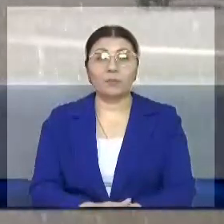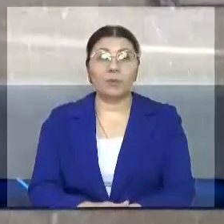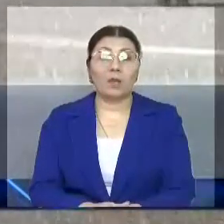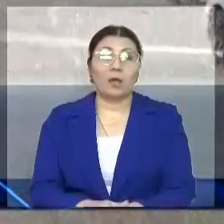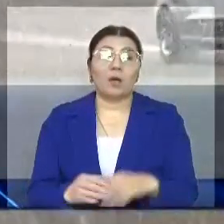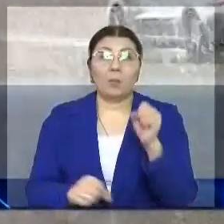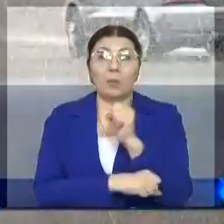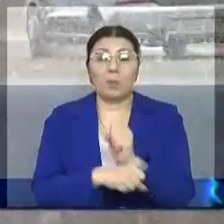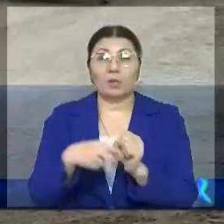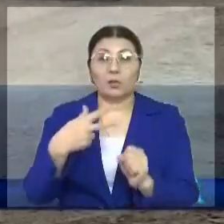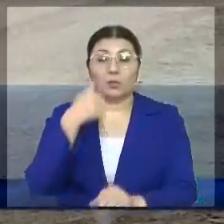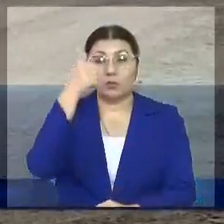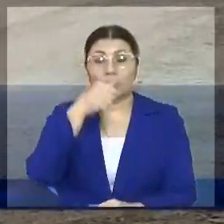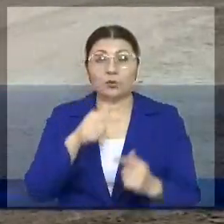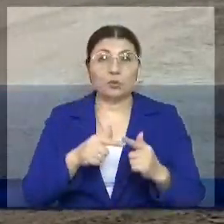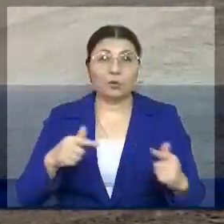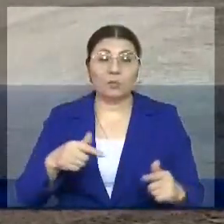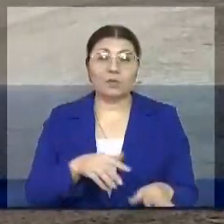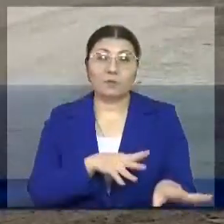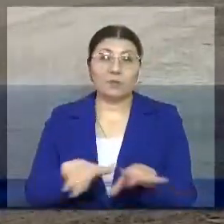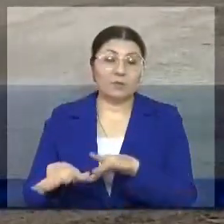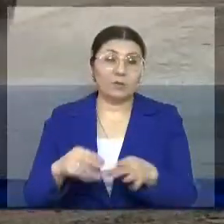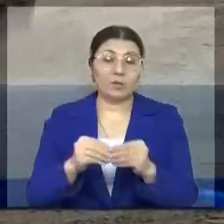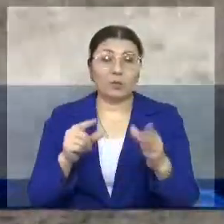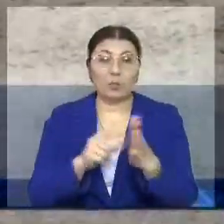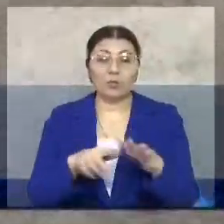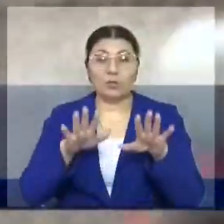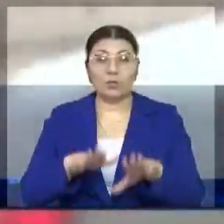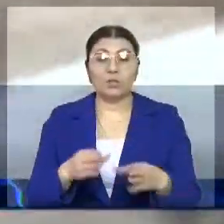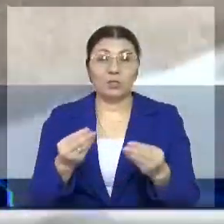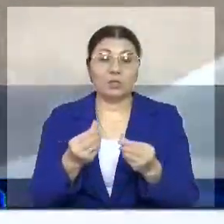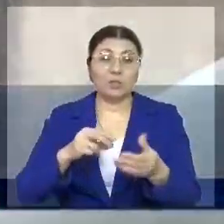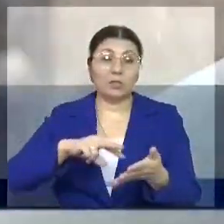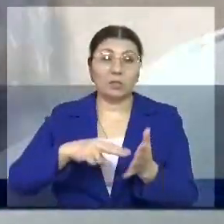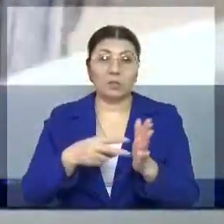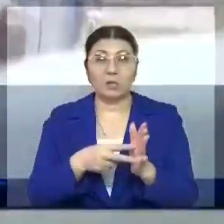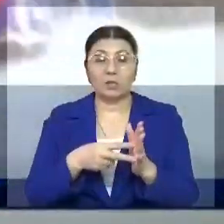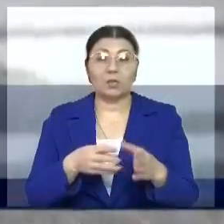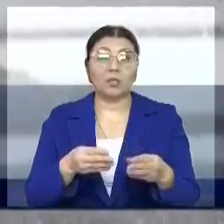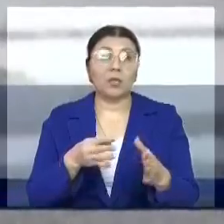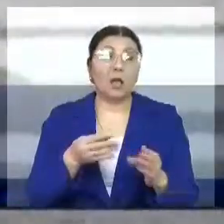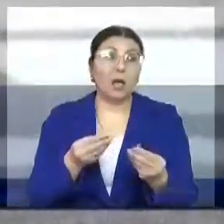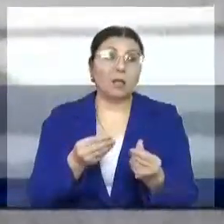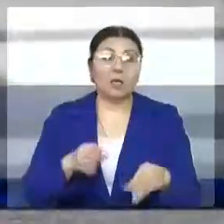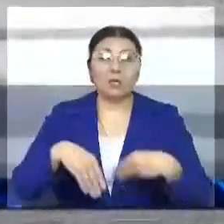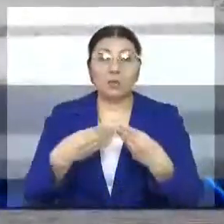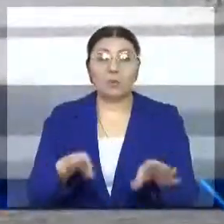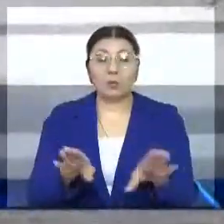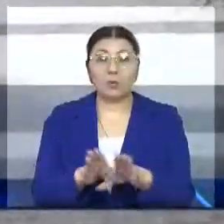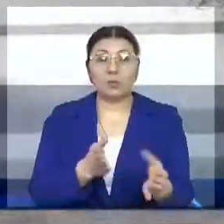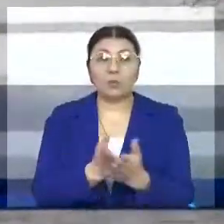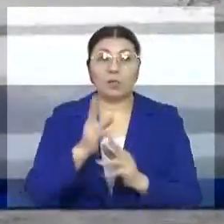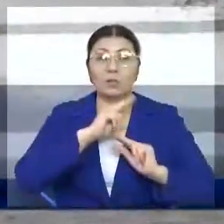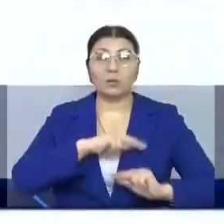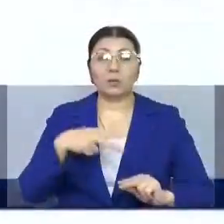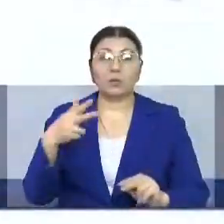арасында мамандар 3 жыл аралығында іске асатын шаралардың 17-сі жергілікті қазынадан қаржыландырылатын сөз етті. Әрі аталған бағыттағы